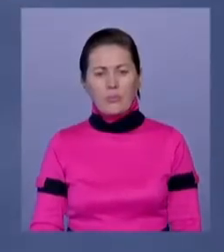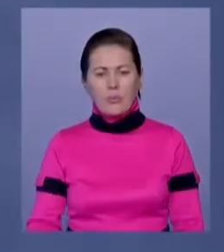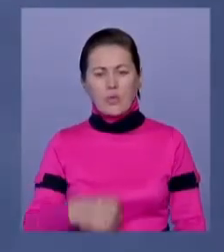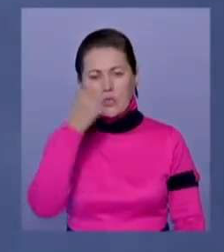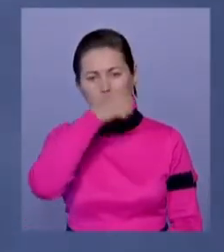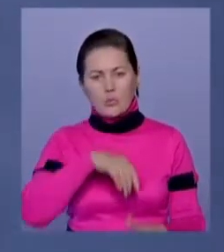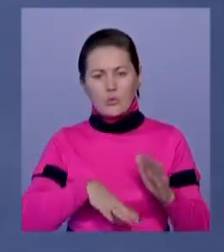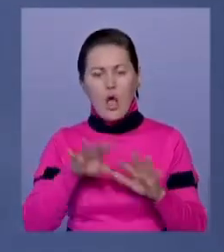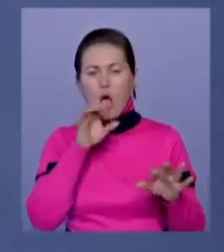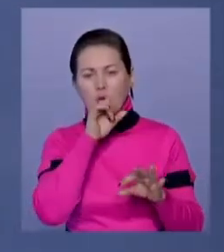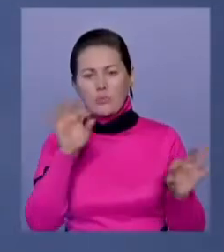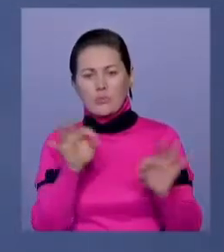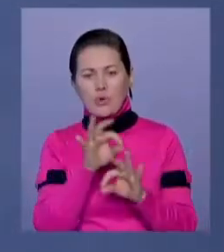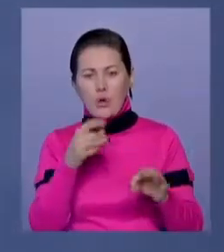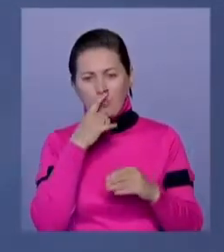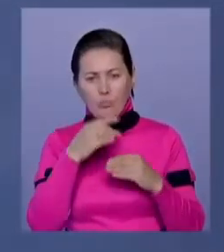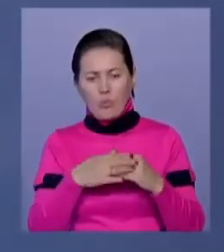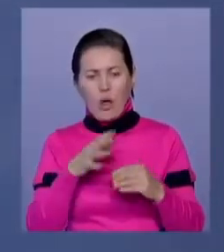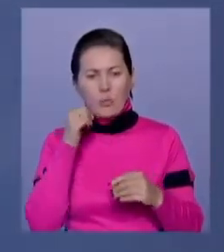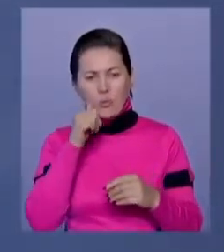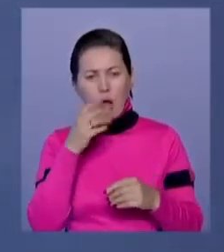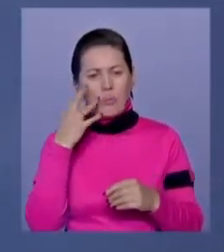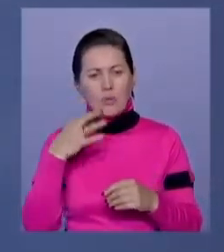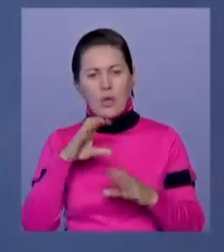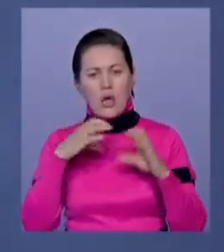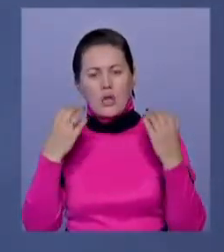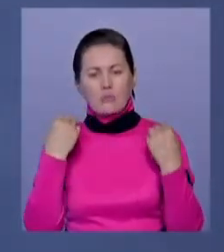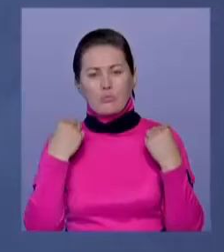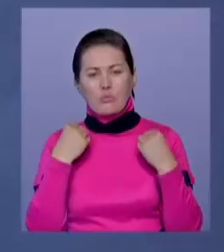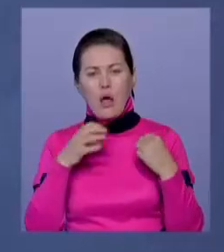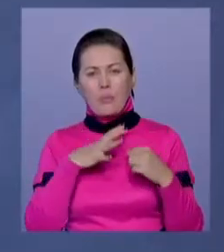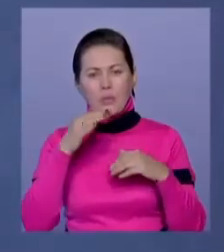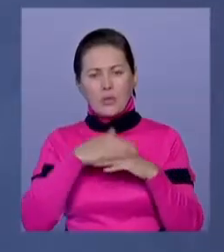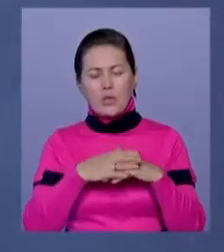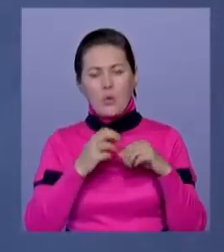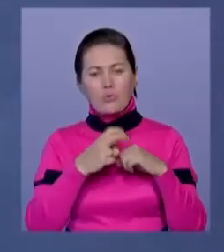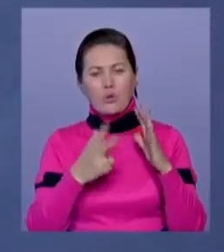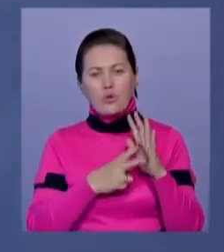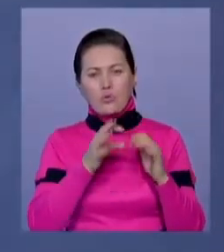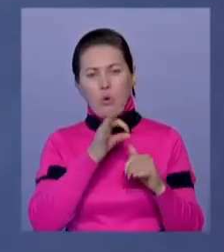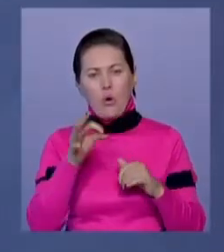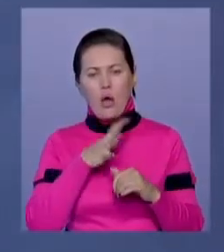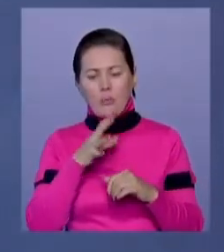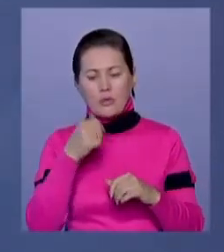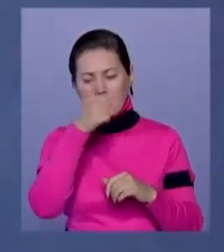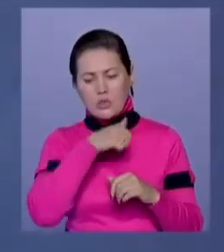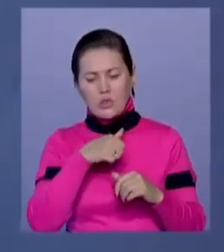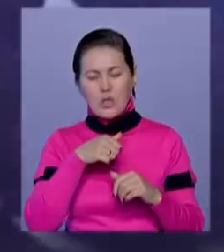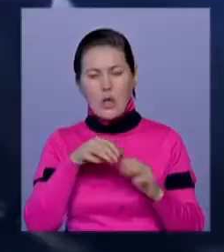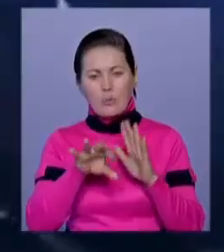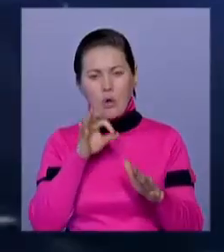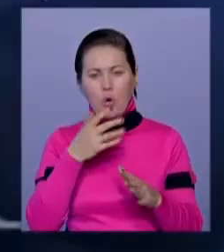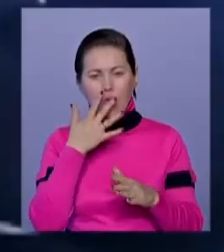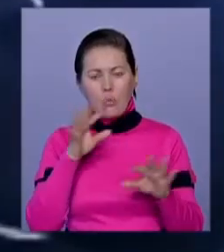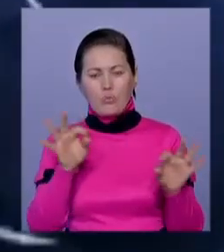Жылдың үздік әншісі анықталуға жақын. Ертең Алматы арена спорт кешенінде кешкі сағат 18:00-де жыл таңдауы ұлттық